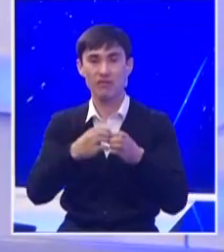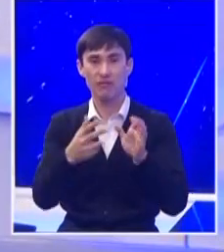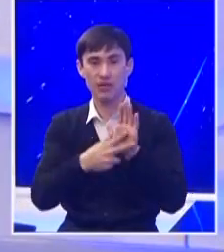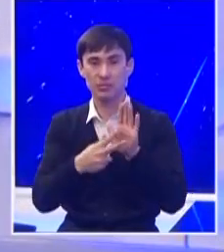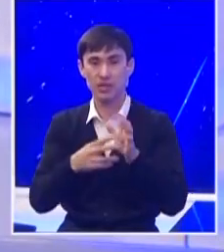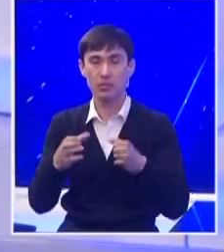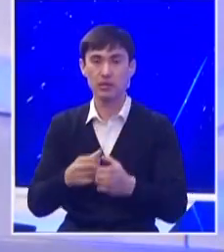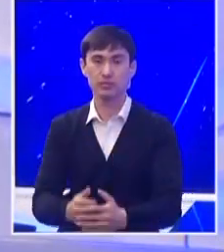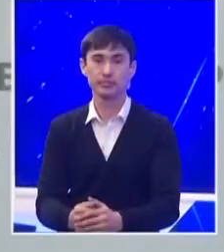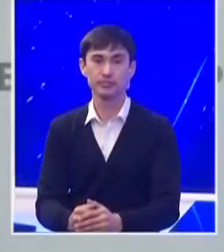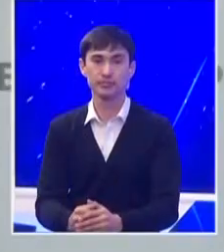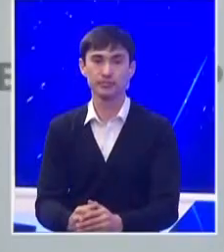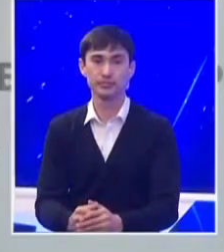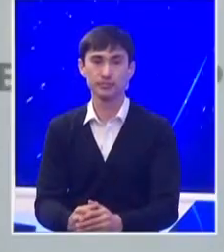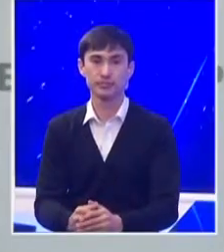команд.